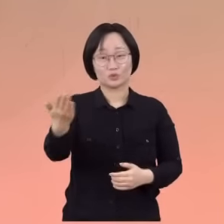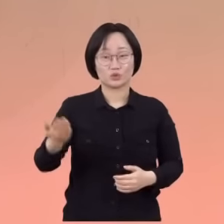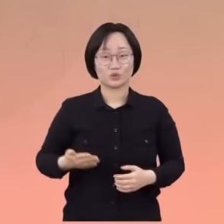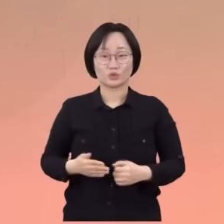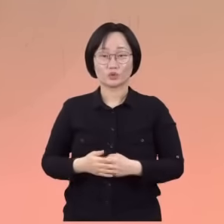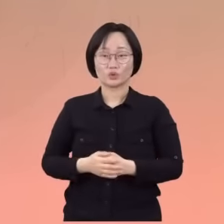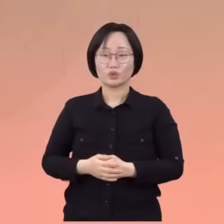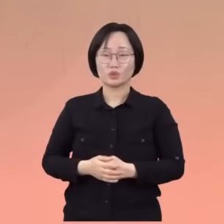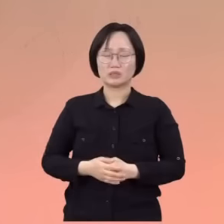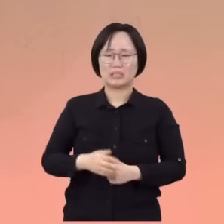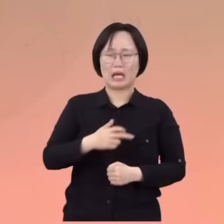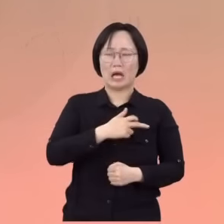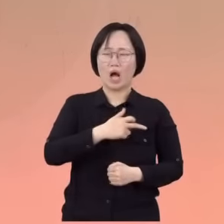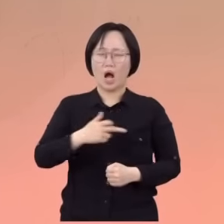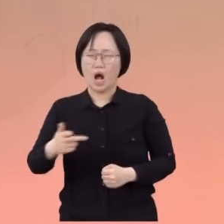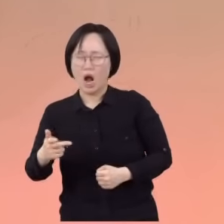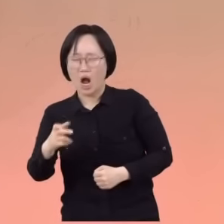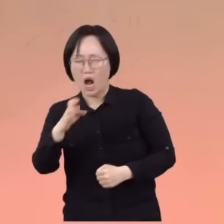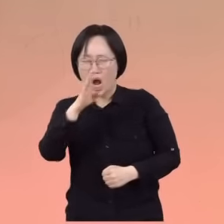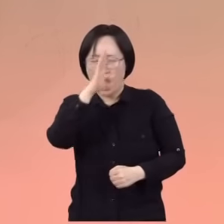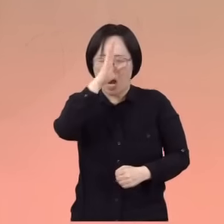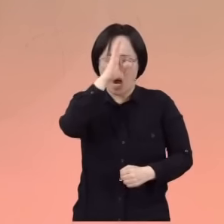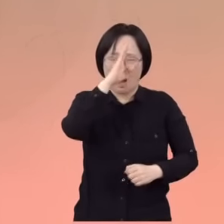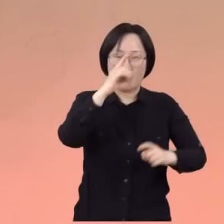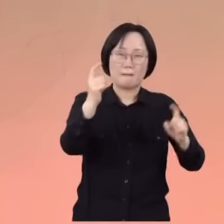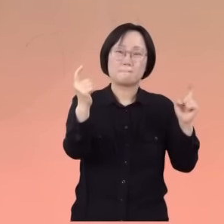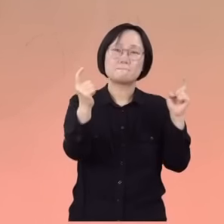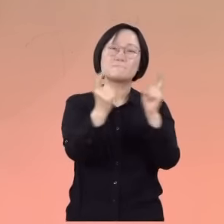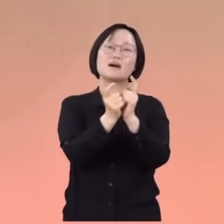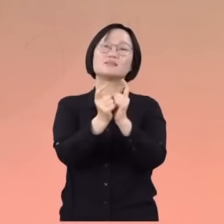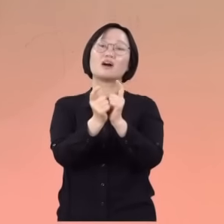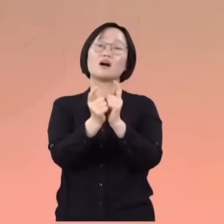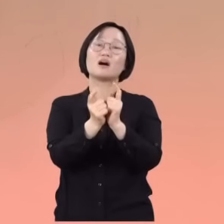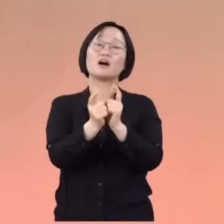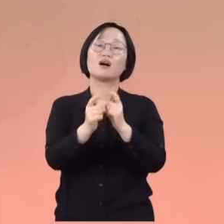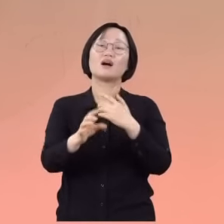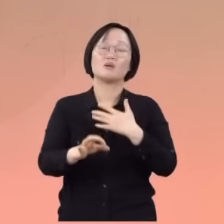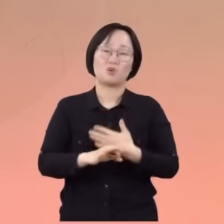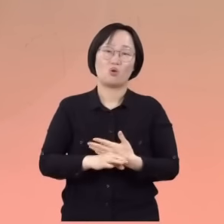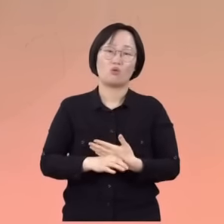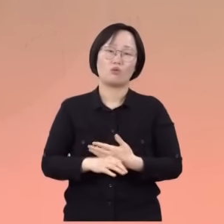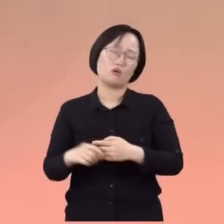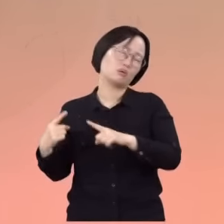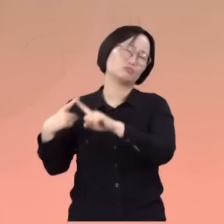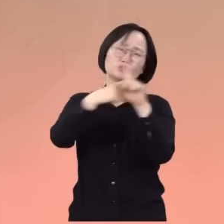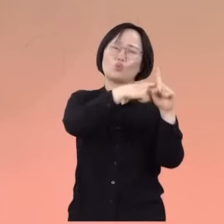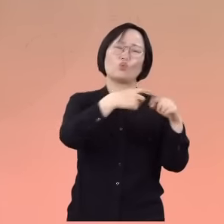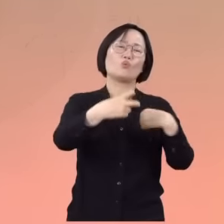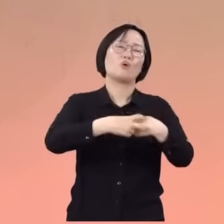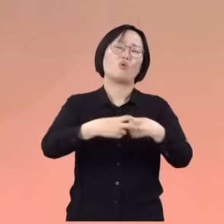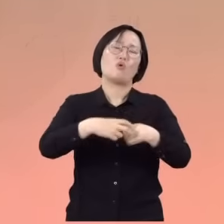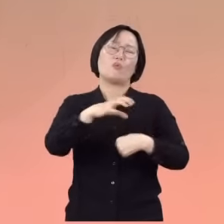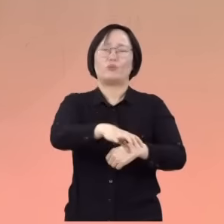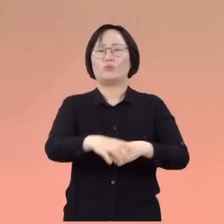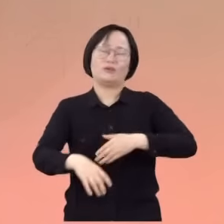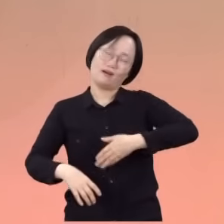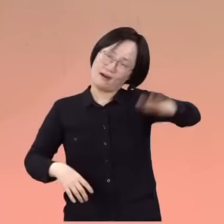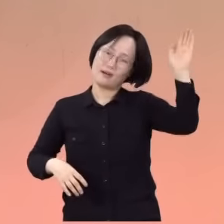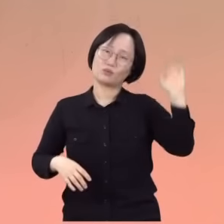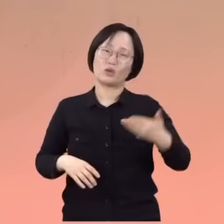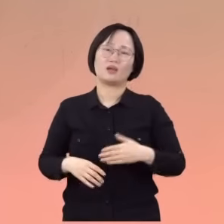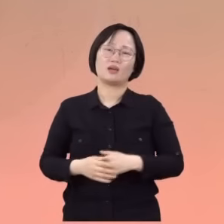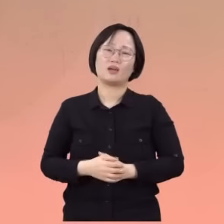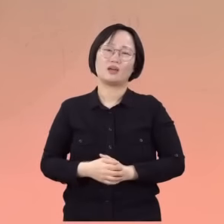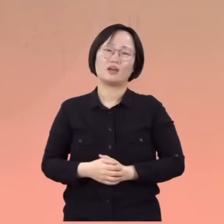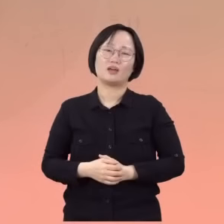큰 병을 만났을 때 묻지도 말고 따지지도 말고 무조건 병원에 가야 됩니다 예